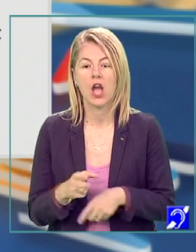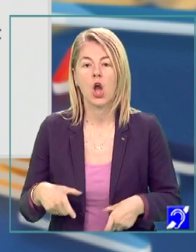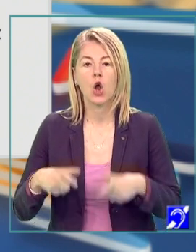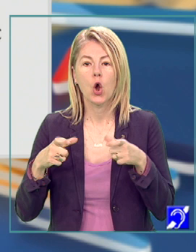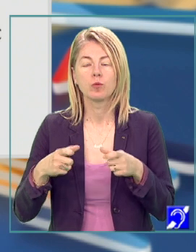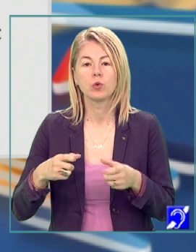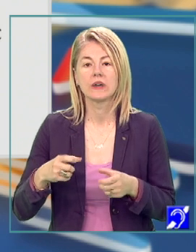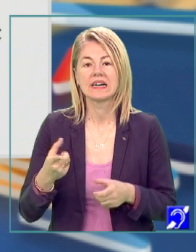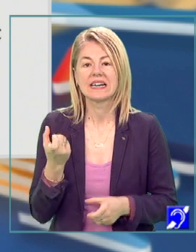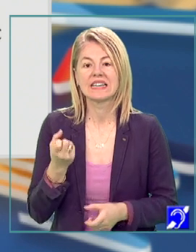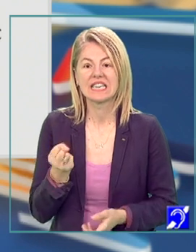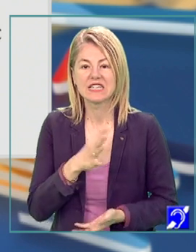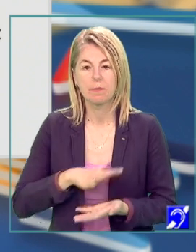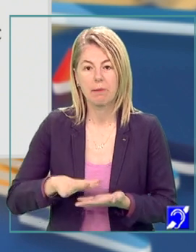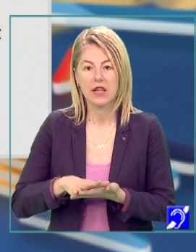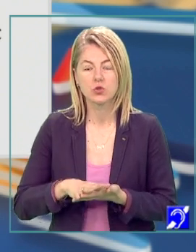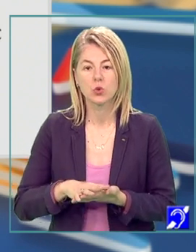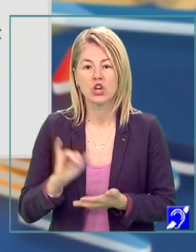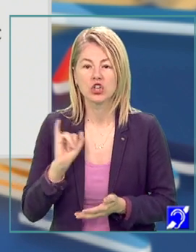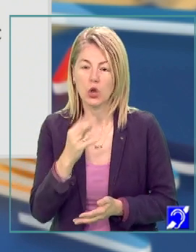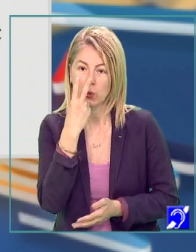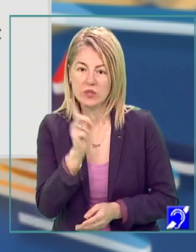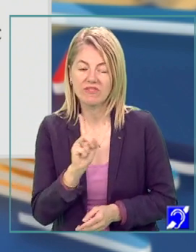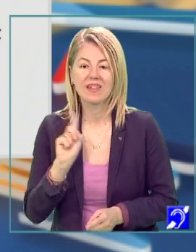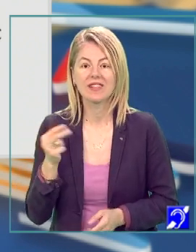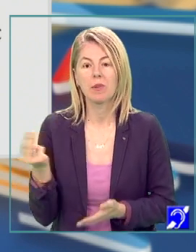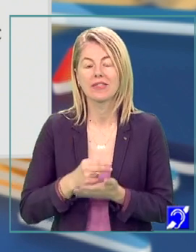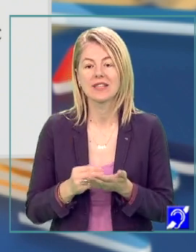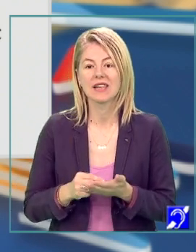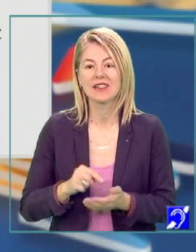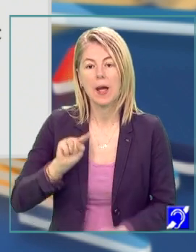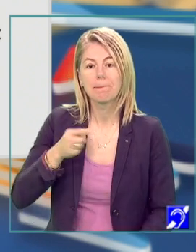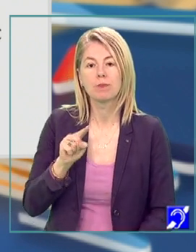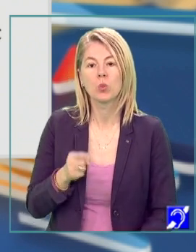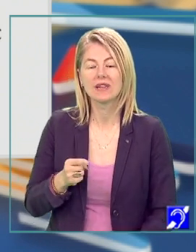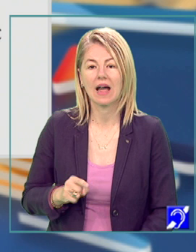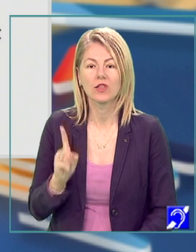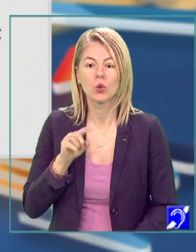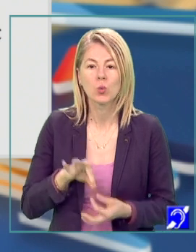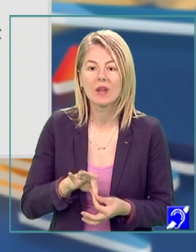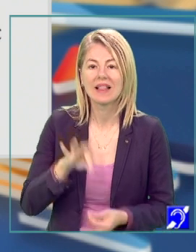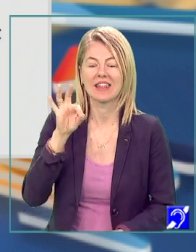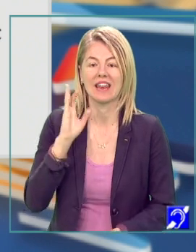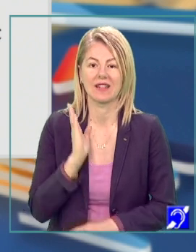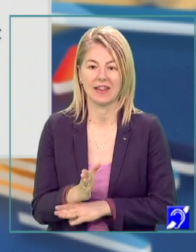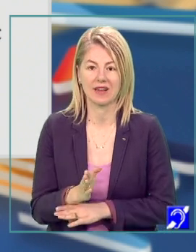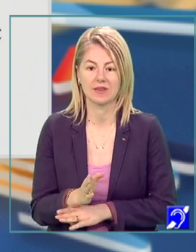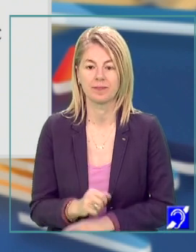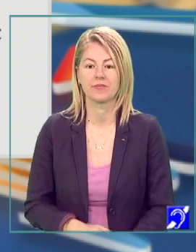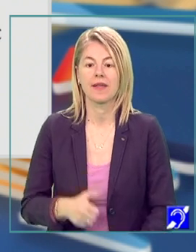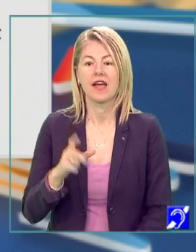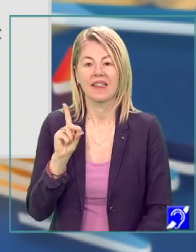în spațiu, muchile care nu se văd, trebuie desenate punctat. În cazul acesta, muchia de